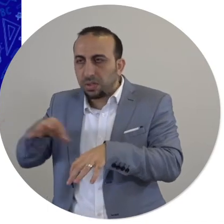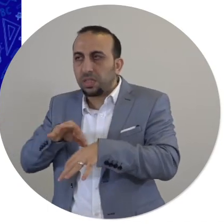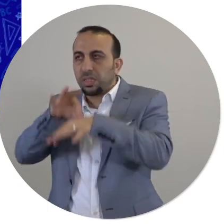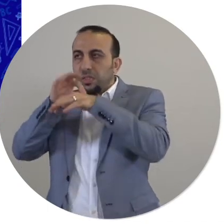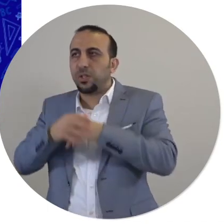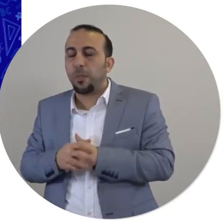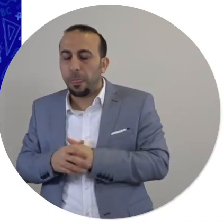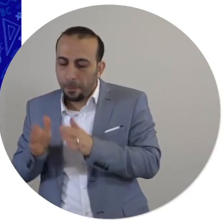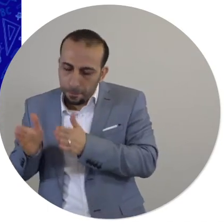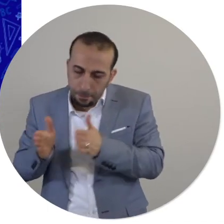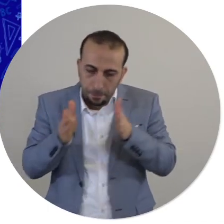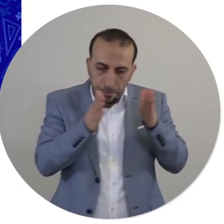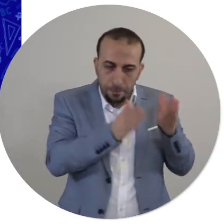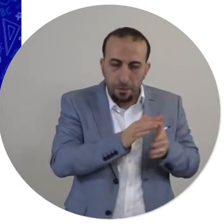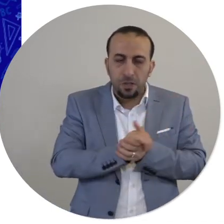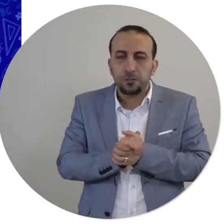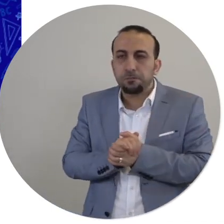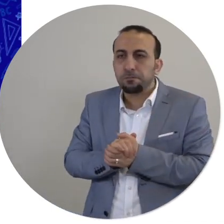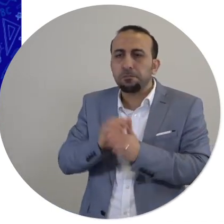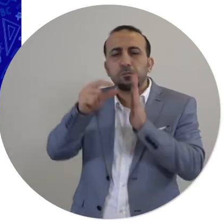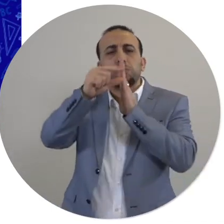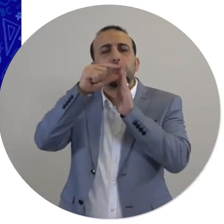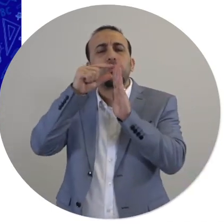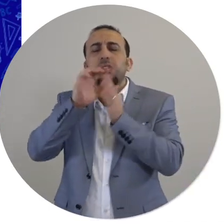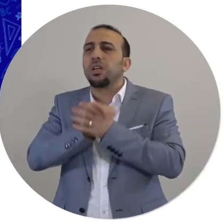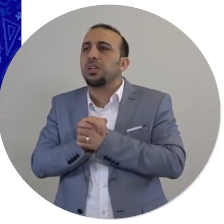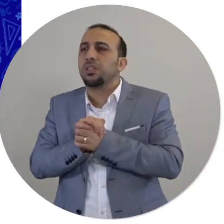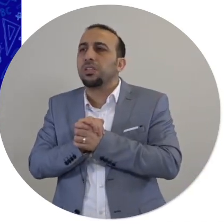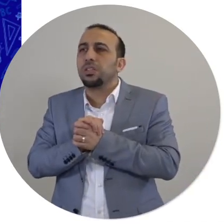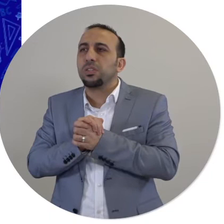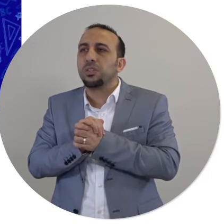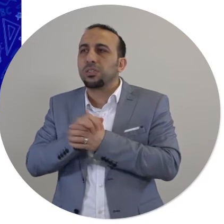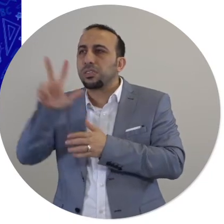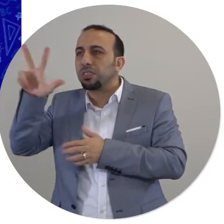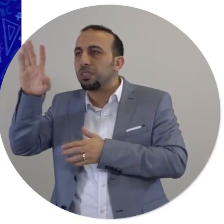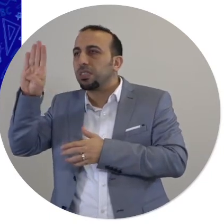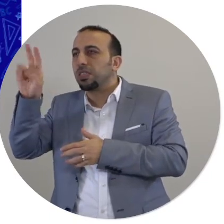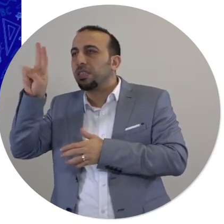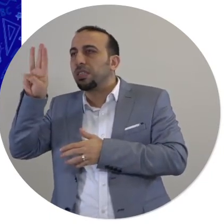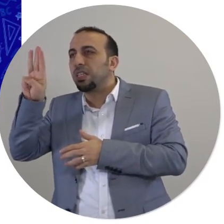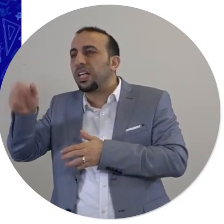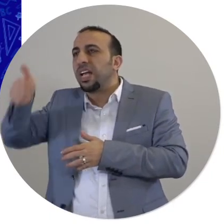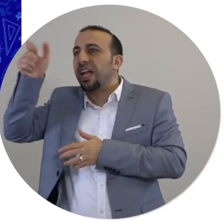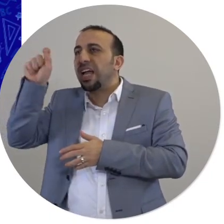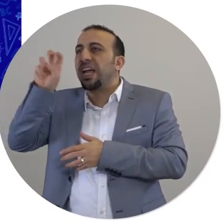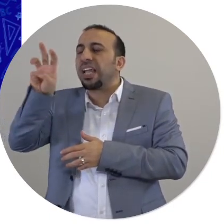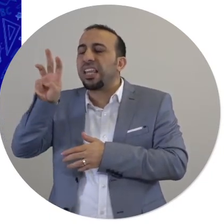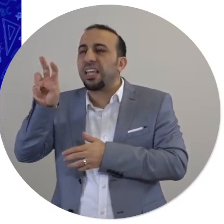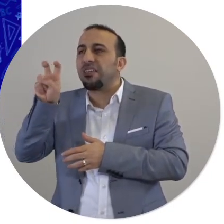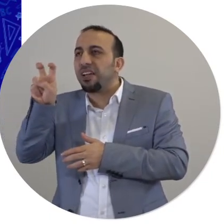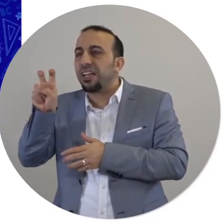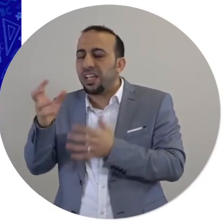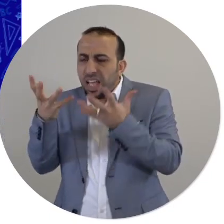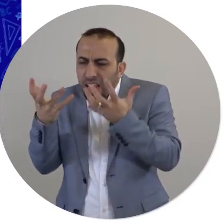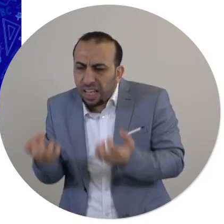ننتقل الآن لمعرفة مفهوم الكثافة السكانية. ما المقصود بالكثافة السكانية؟ هي عبارة عن عدد الأفراد في مساحة